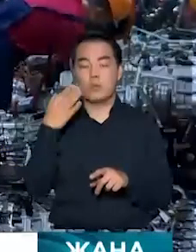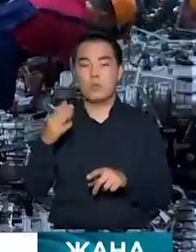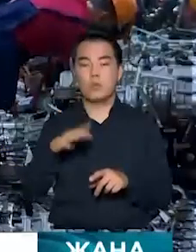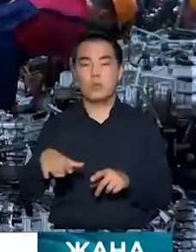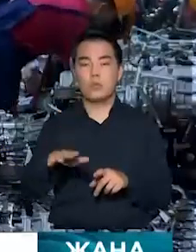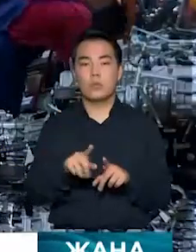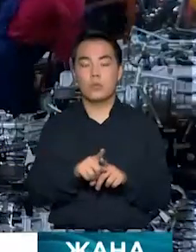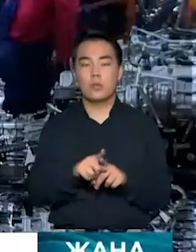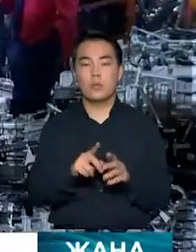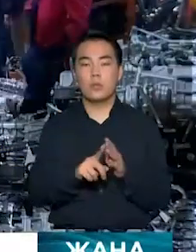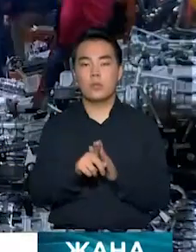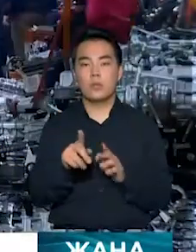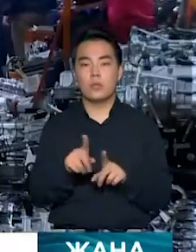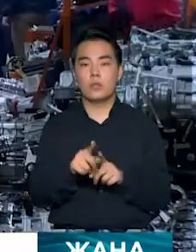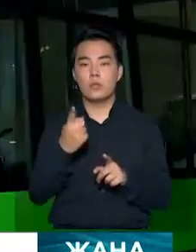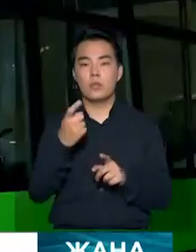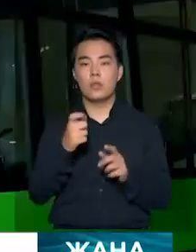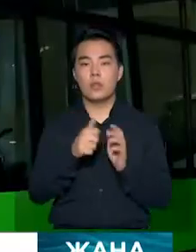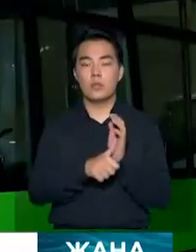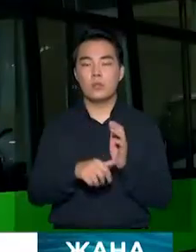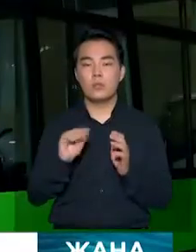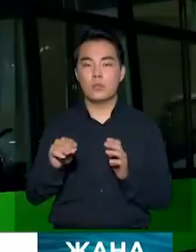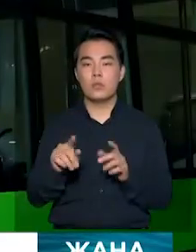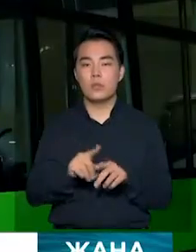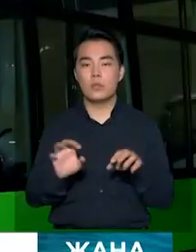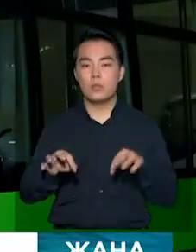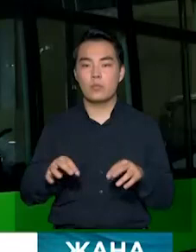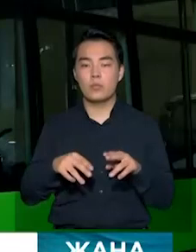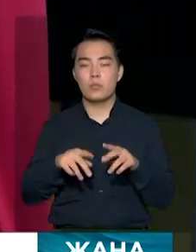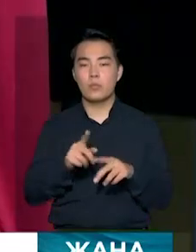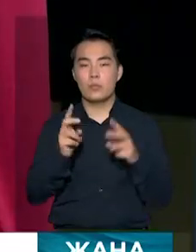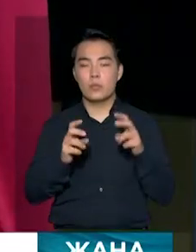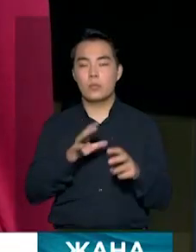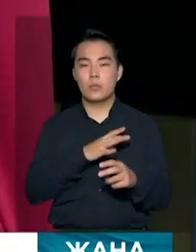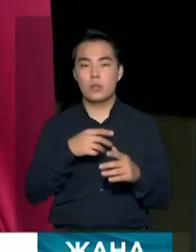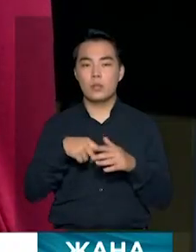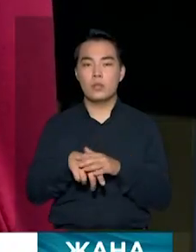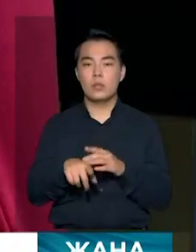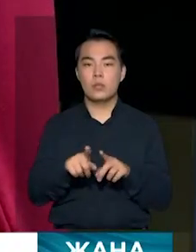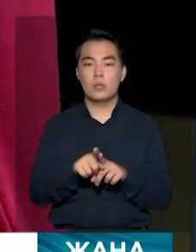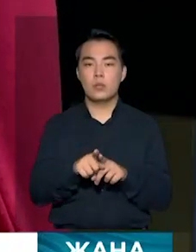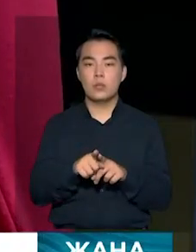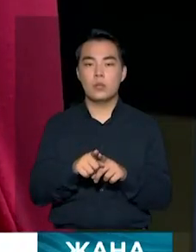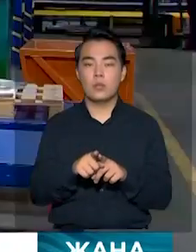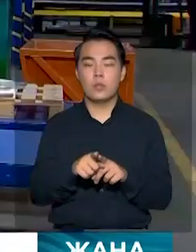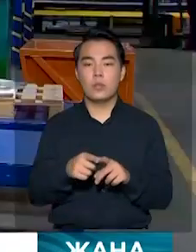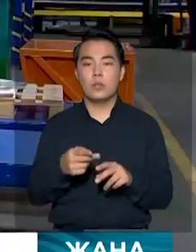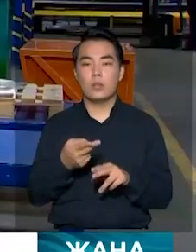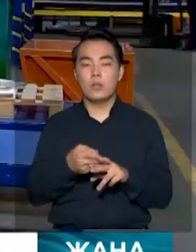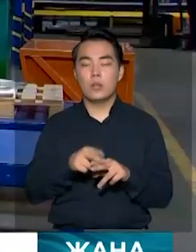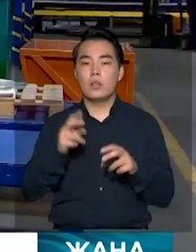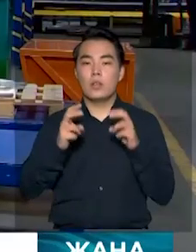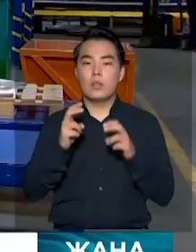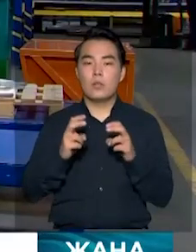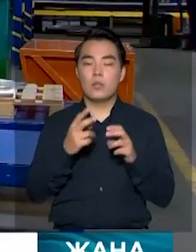Соңғы жарты жылда 160 мыңнан астам темір тұлпар құрастырған. Мәселен, бір ғана Самарқан қаласындағы Самавто зауыты осы жылдың өзінде